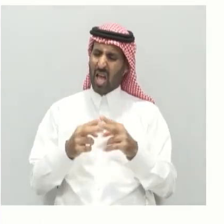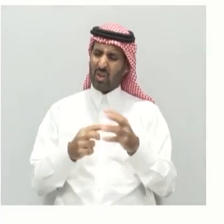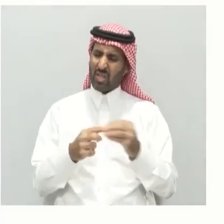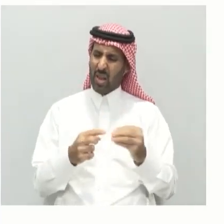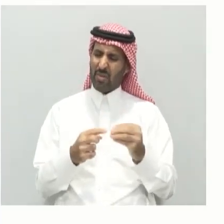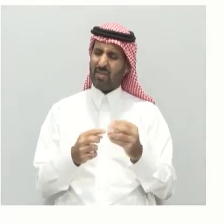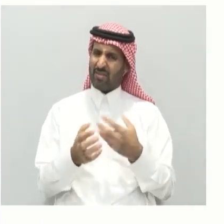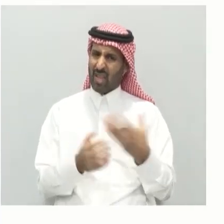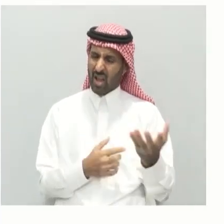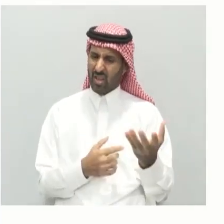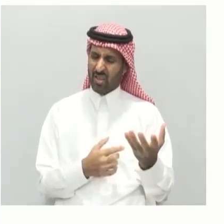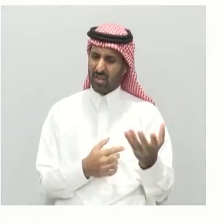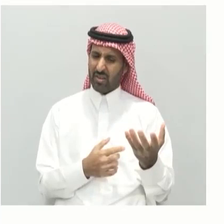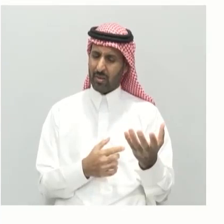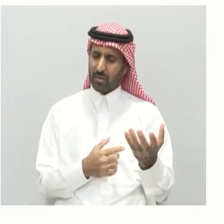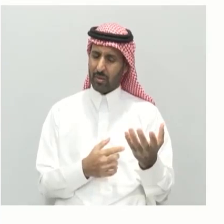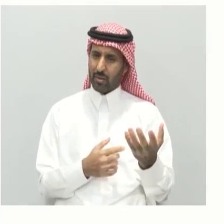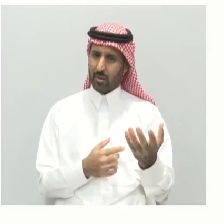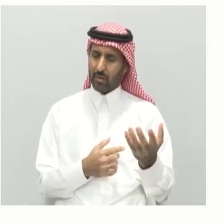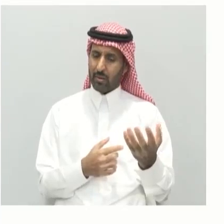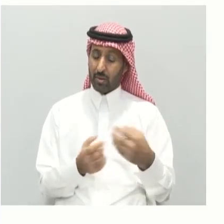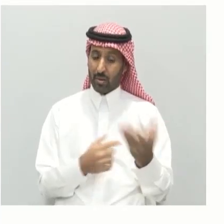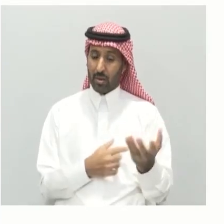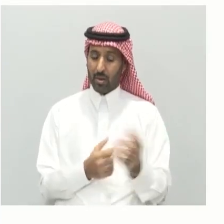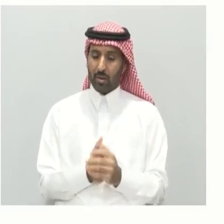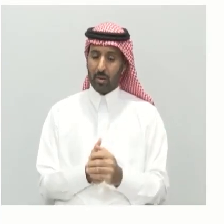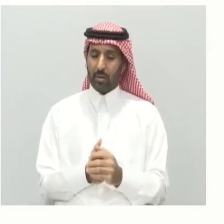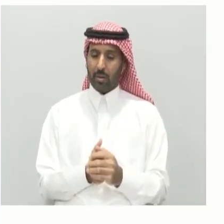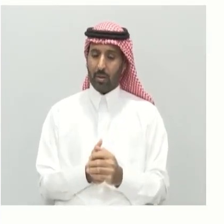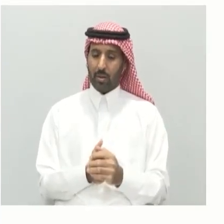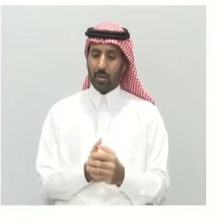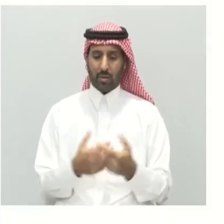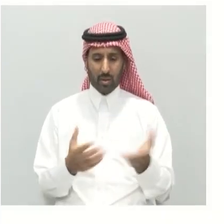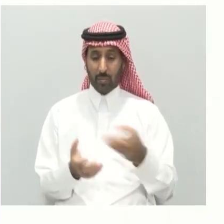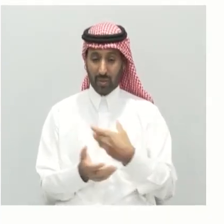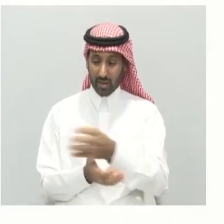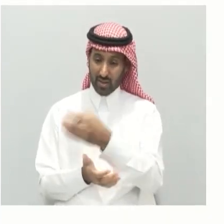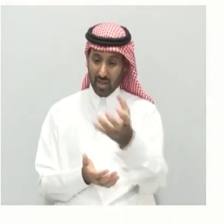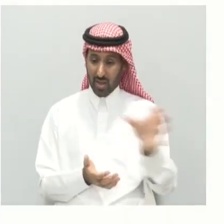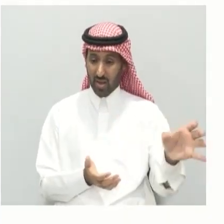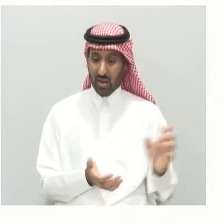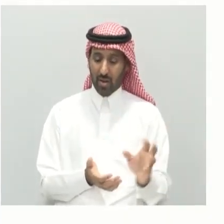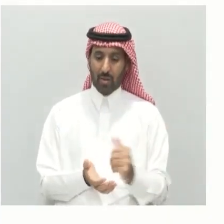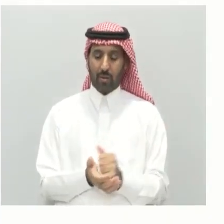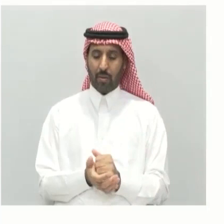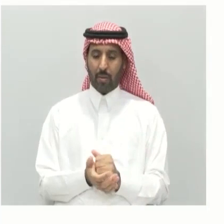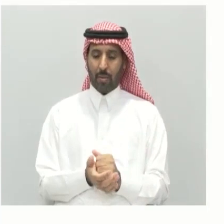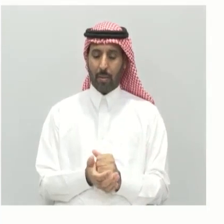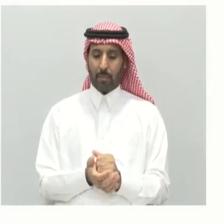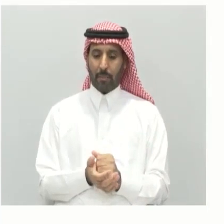تفقد وما دام تفقد معناته انه ايش اكسده وما دام انها تفقد معناته انها راح تمنح اذا لا